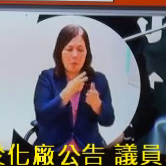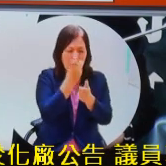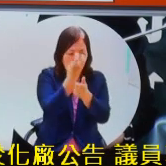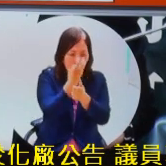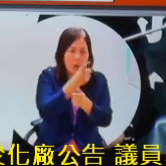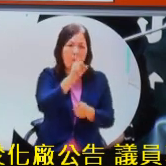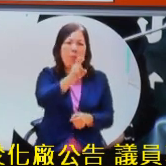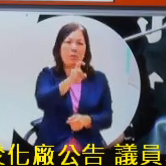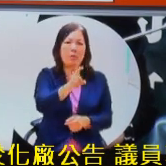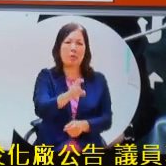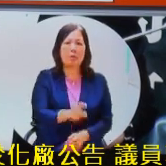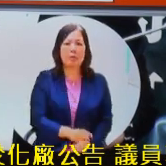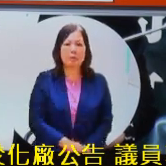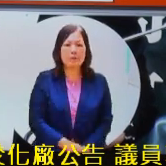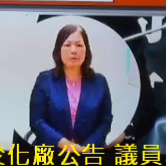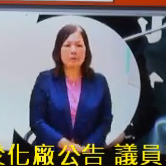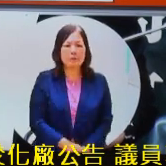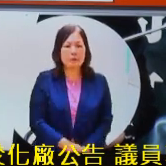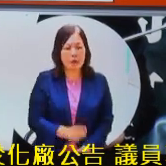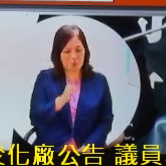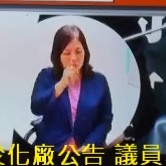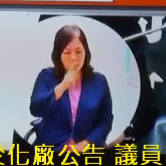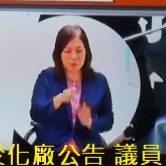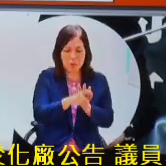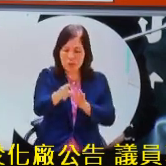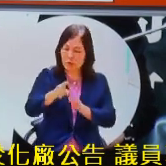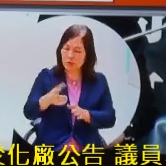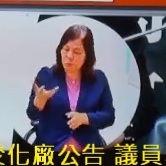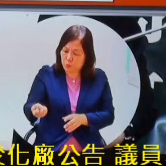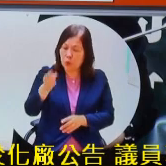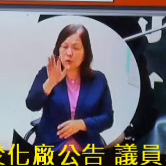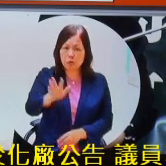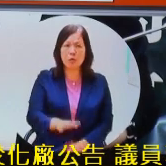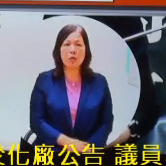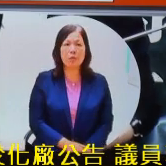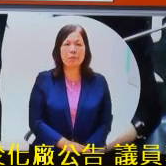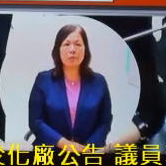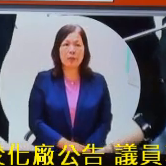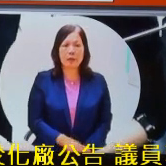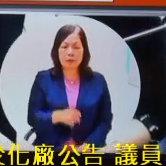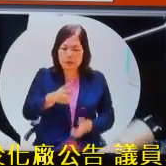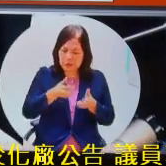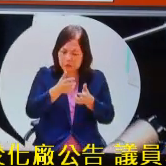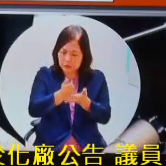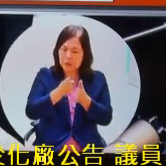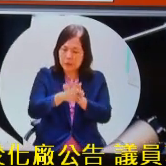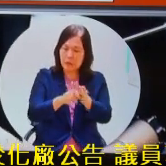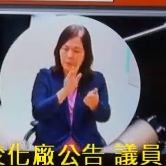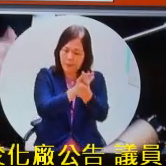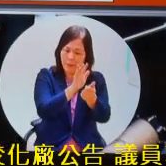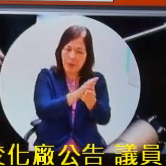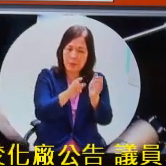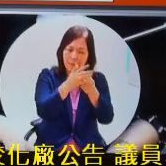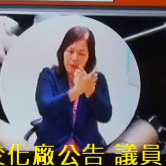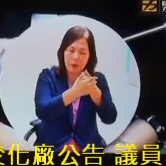顾还是讲你有这个权，签一书作权。保护高雄市民的